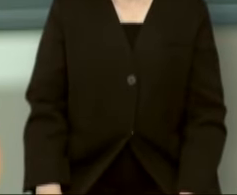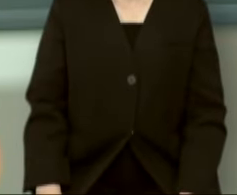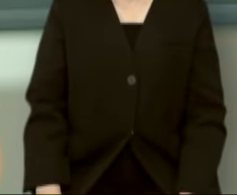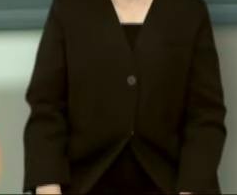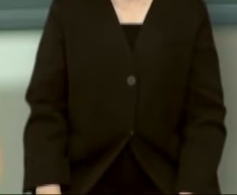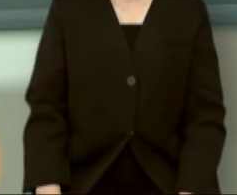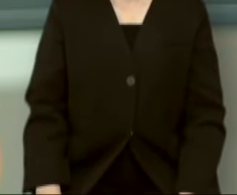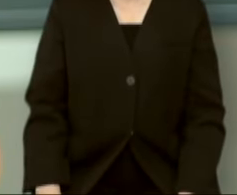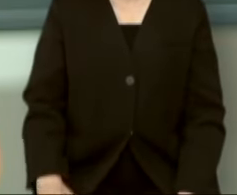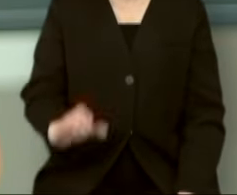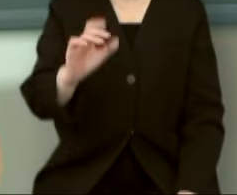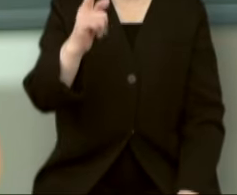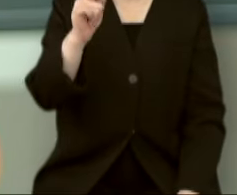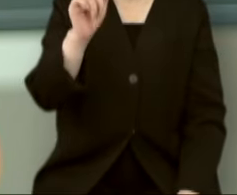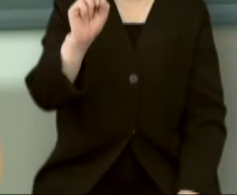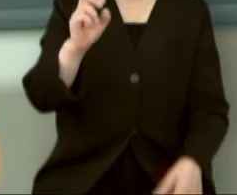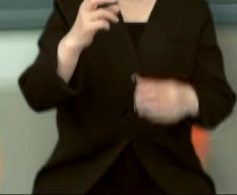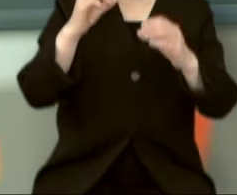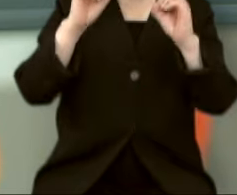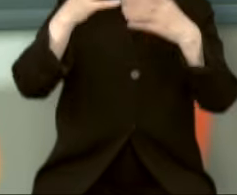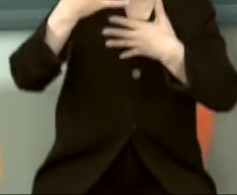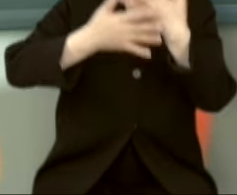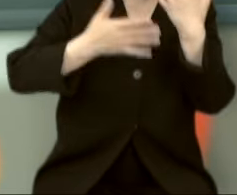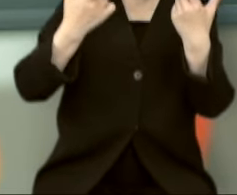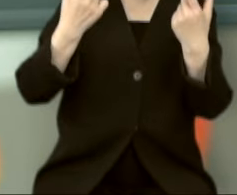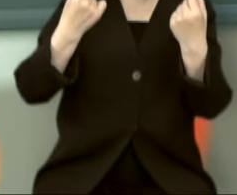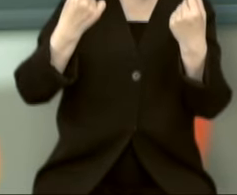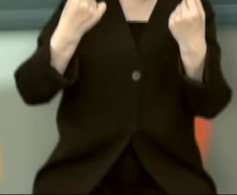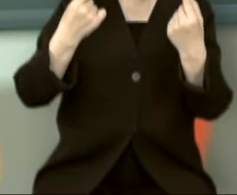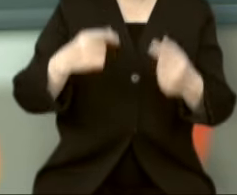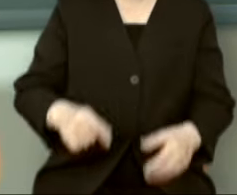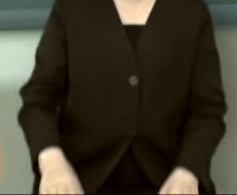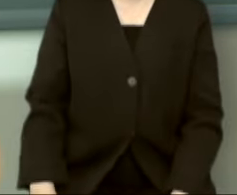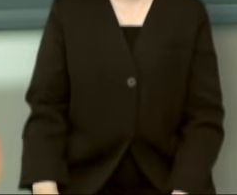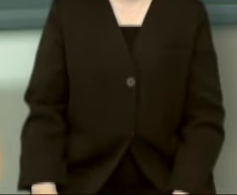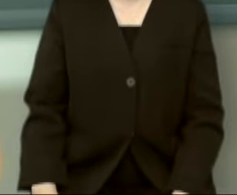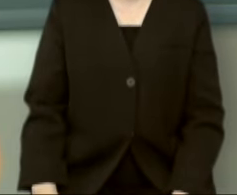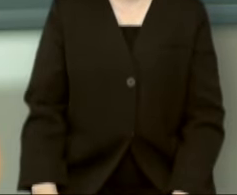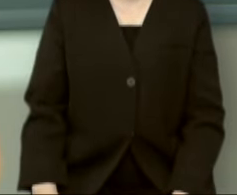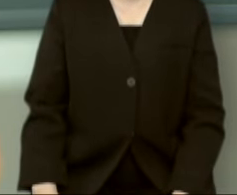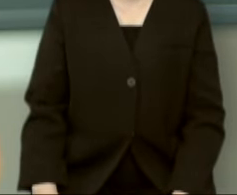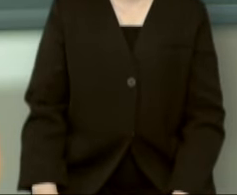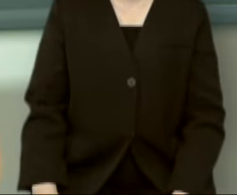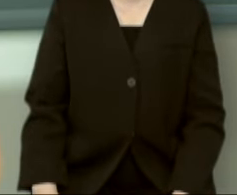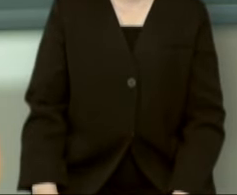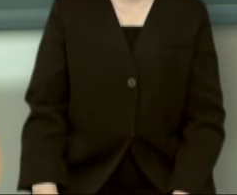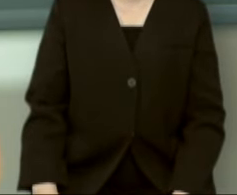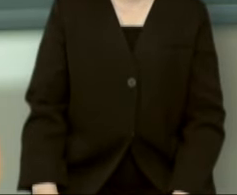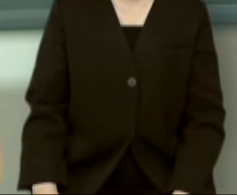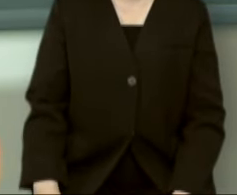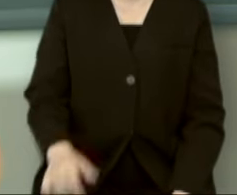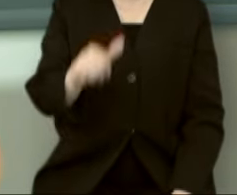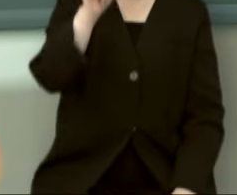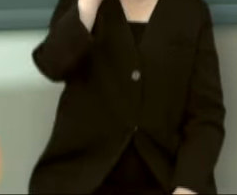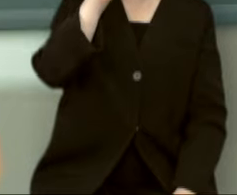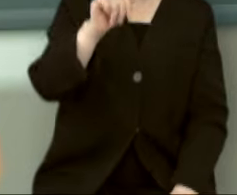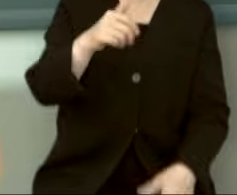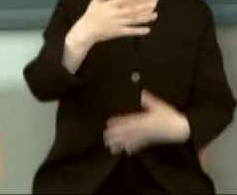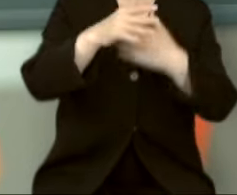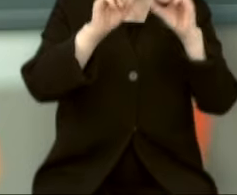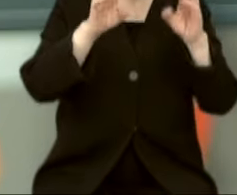저희 CTS가 영상 선교를 하듯이 영상 선교를 인도에서 꼭